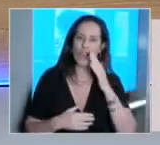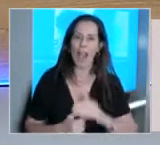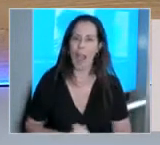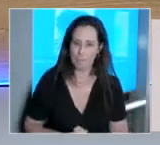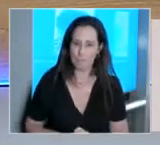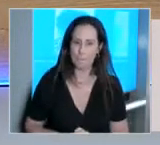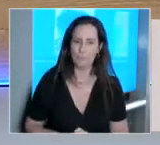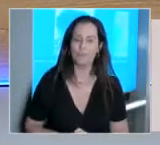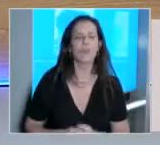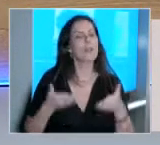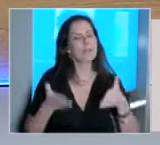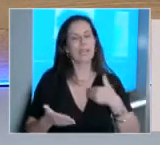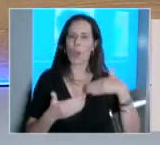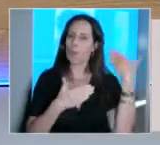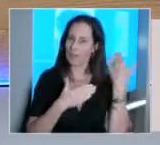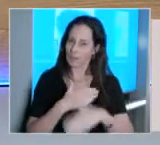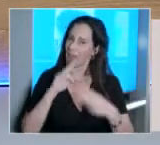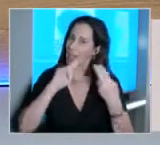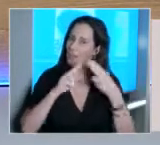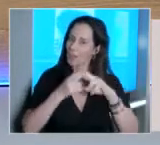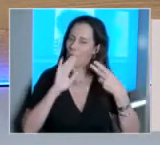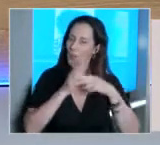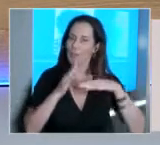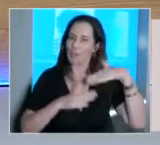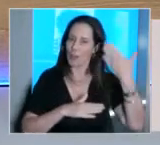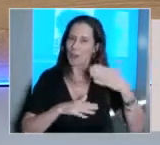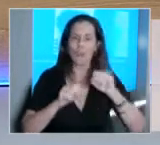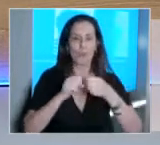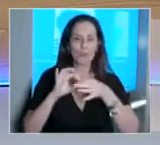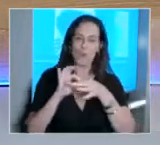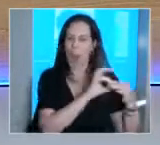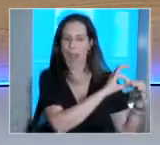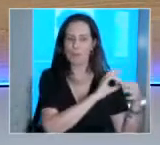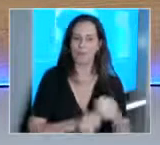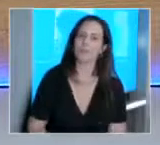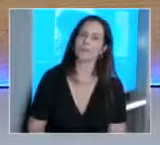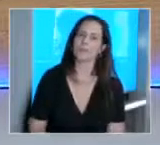ירושלים. ובזה אנחנו מסיימים להתראות בתוכנית הבאה של שוברים שורה.